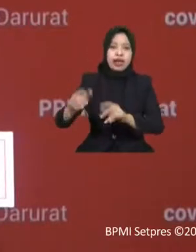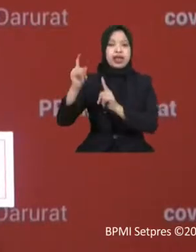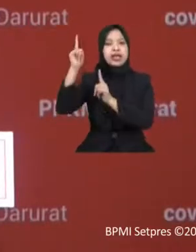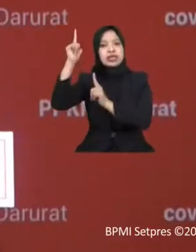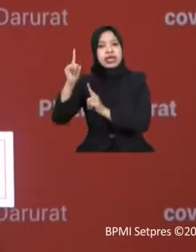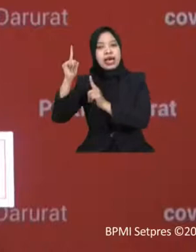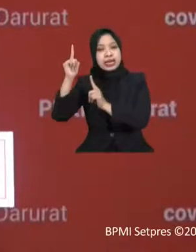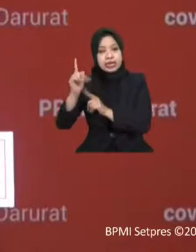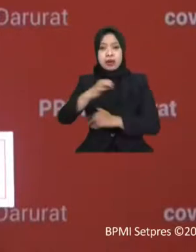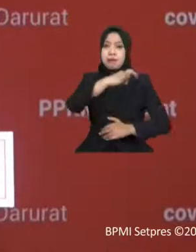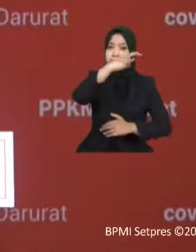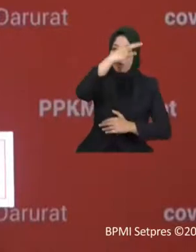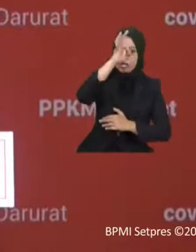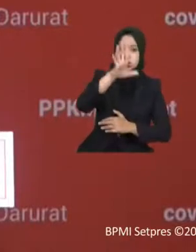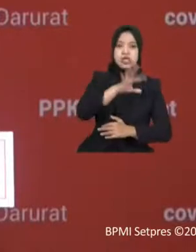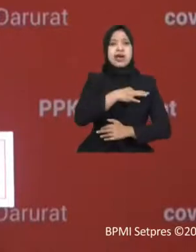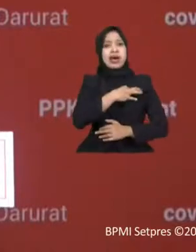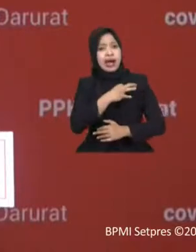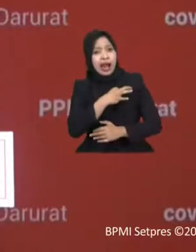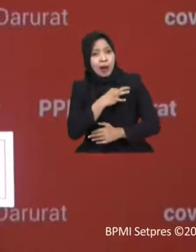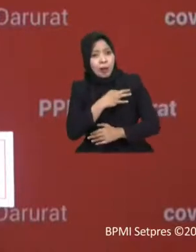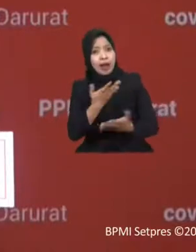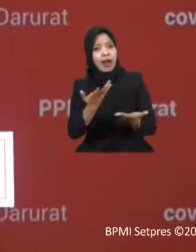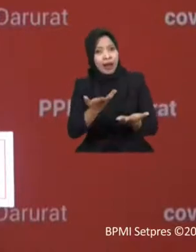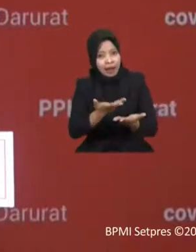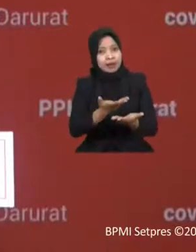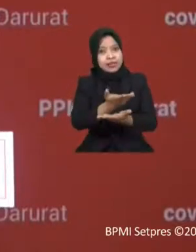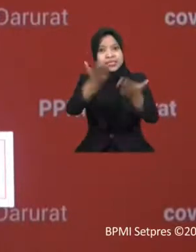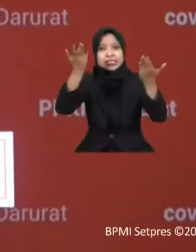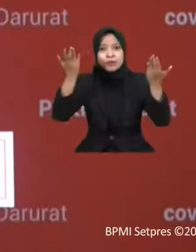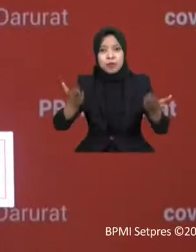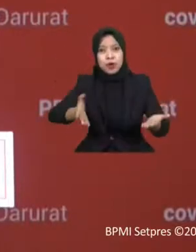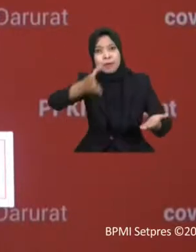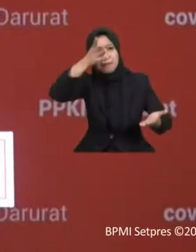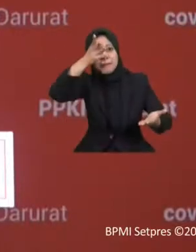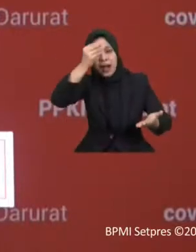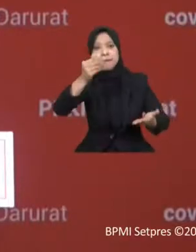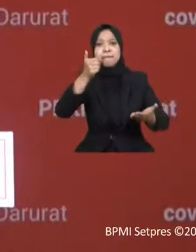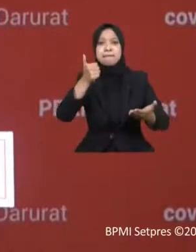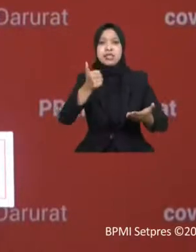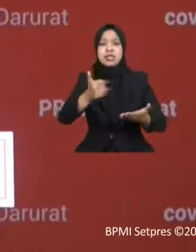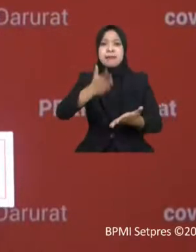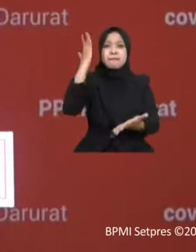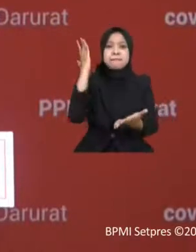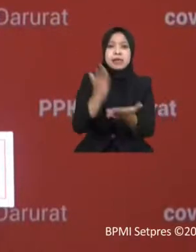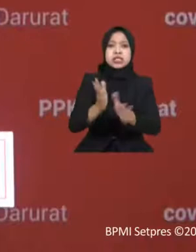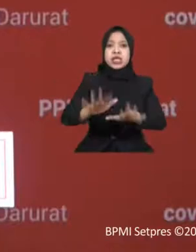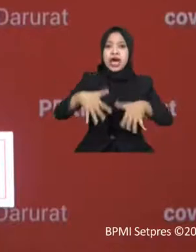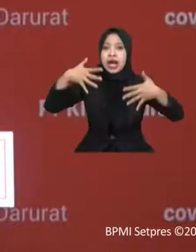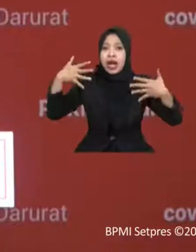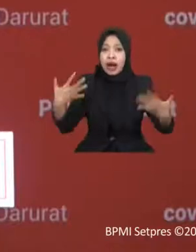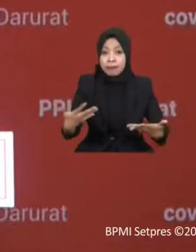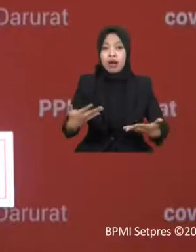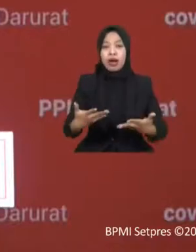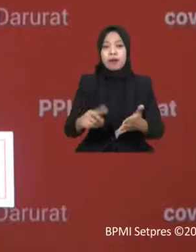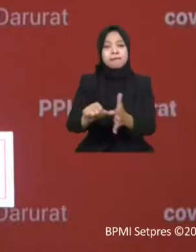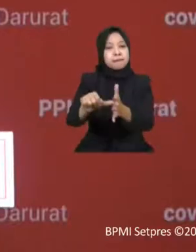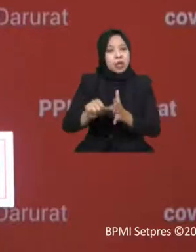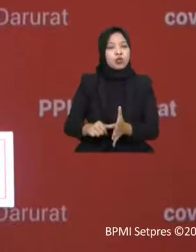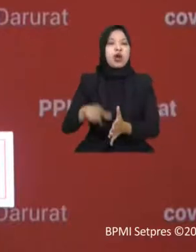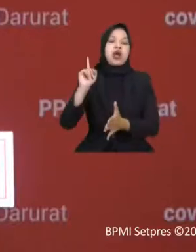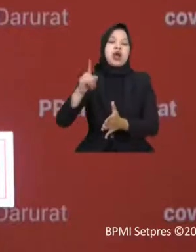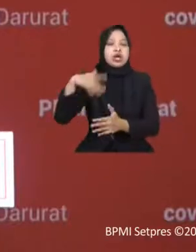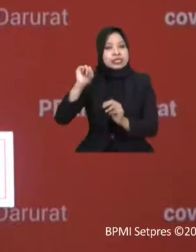tni-polri relawan dan kita semua akan memastikan bahwa pertolongan